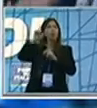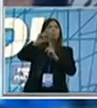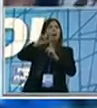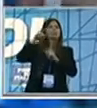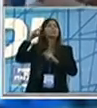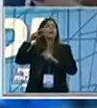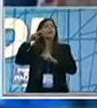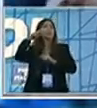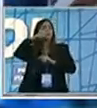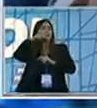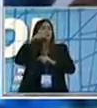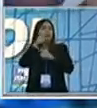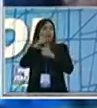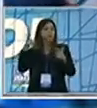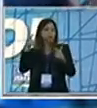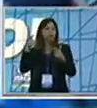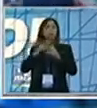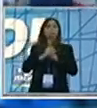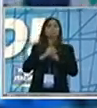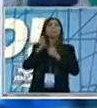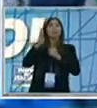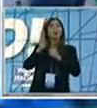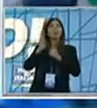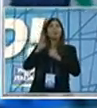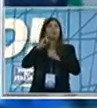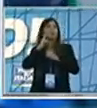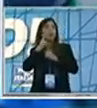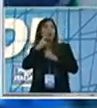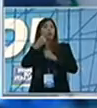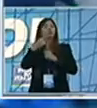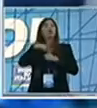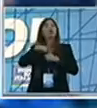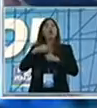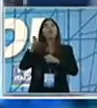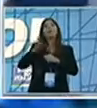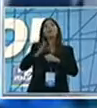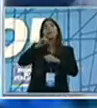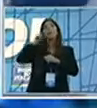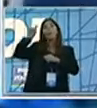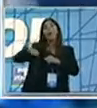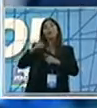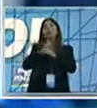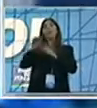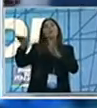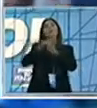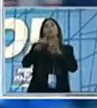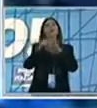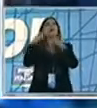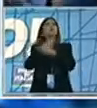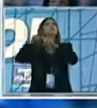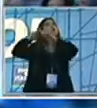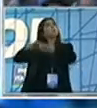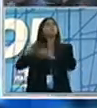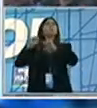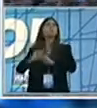parlano insieme sono venuti qualche giorno fa in Umbria, dove c'è appunto in corso una campagna elettorale. Ricordiamo